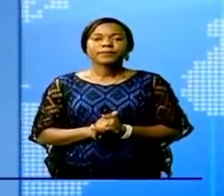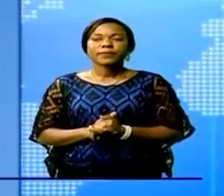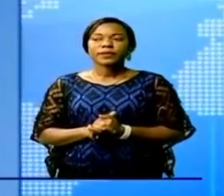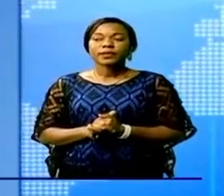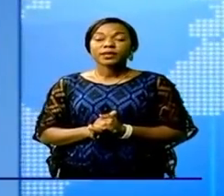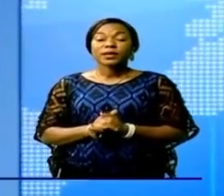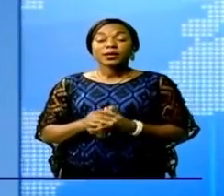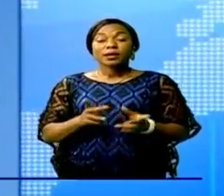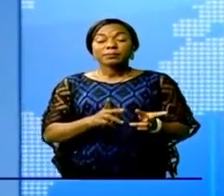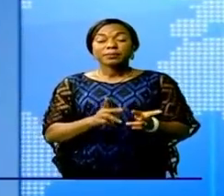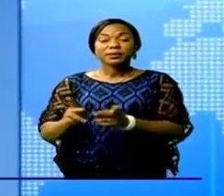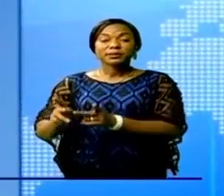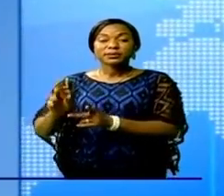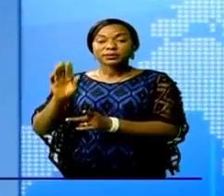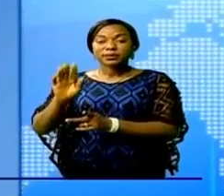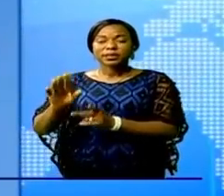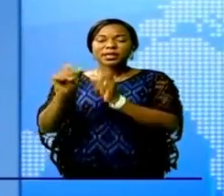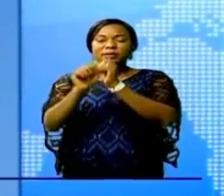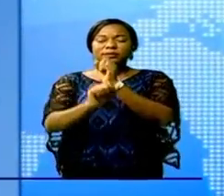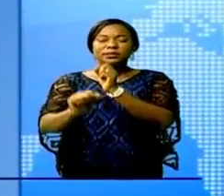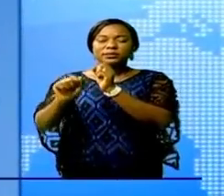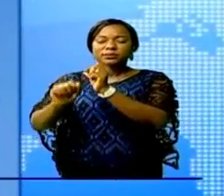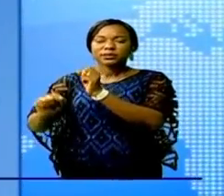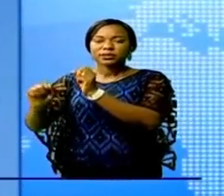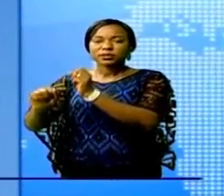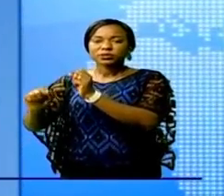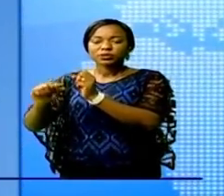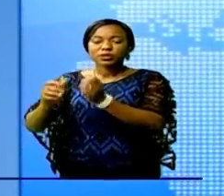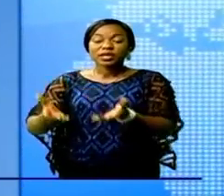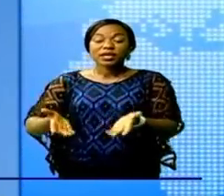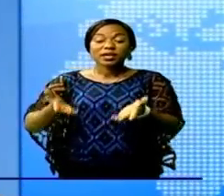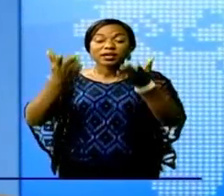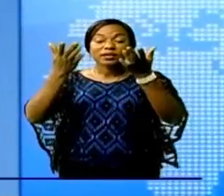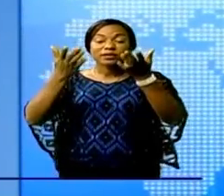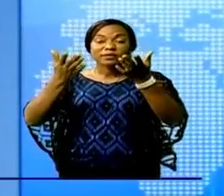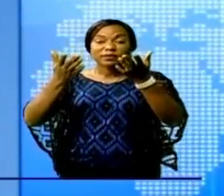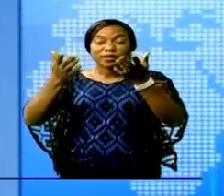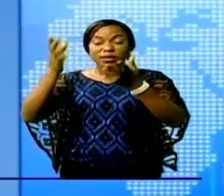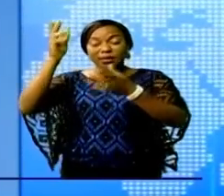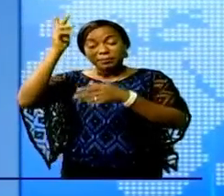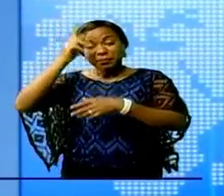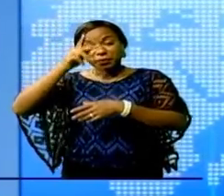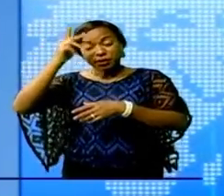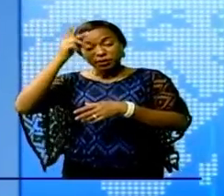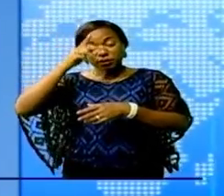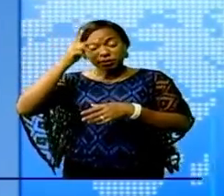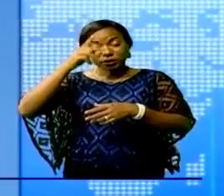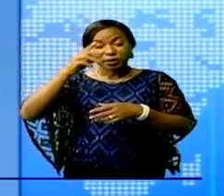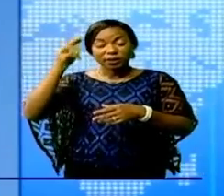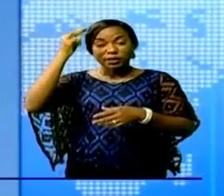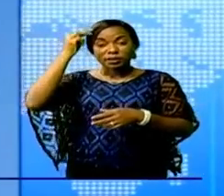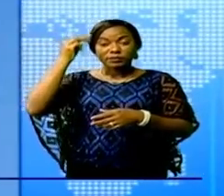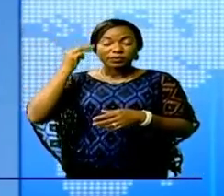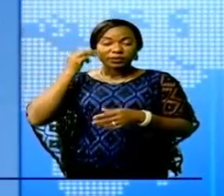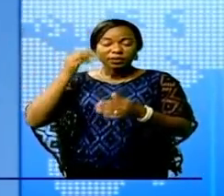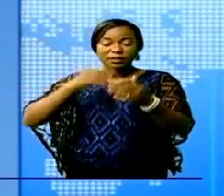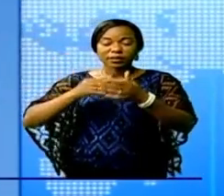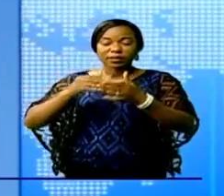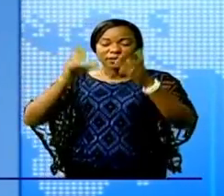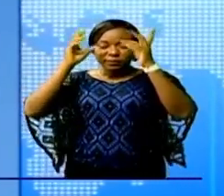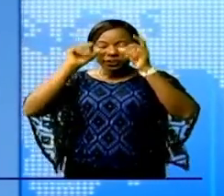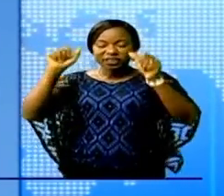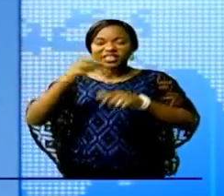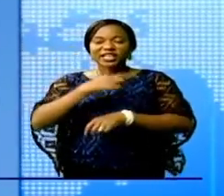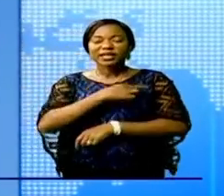Au cours de sa mission de sensibilisation à l'éveil patriotique dans le Kwilu, la ministre près le président de